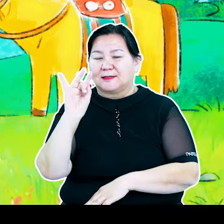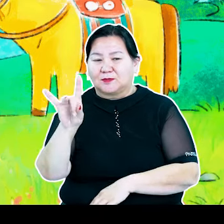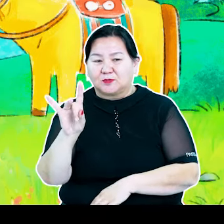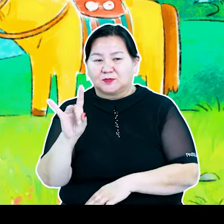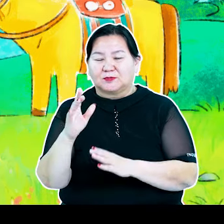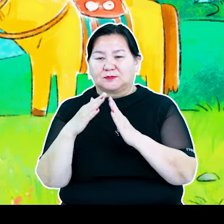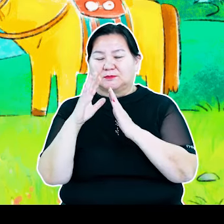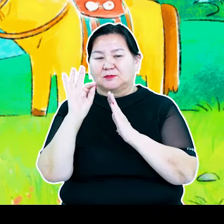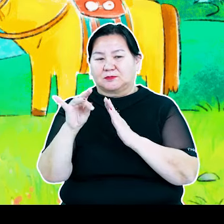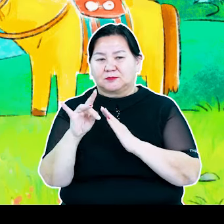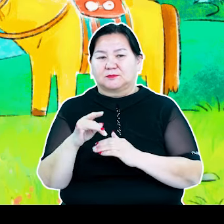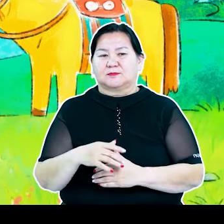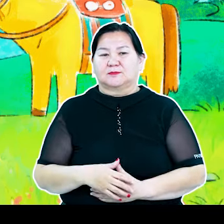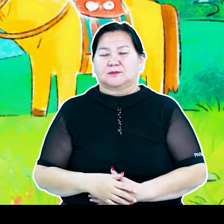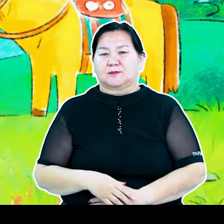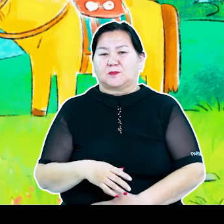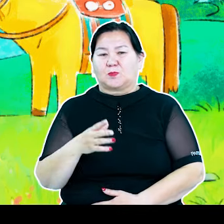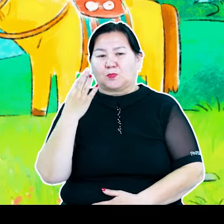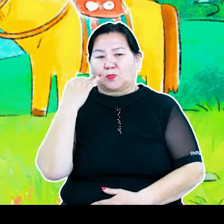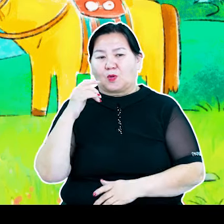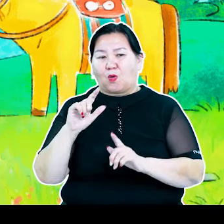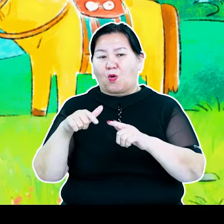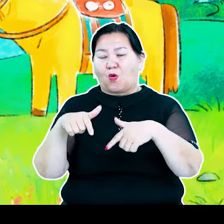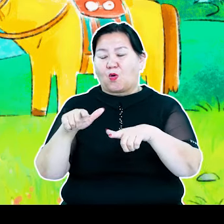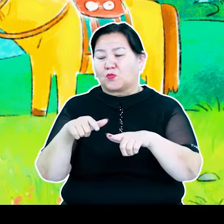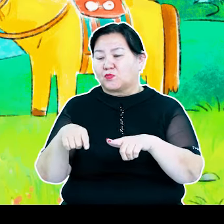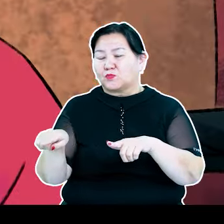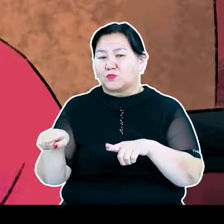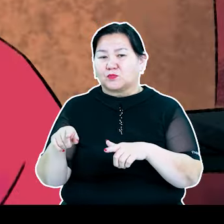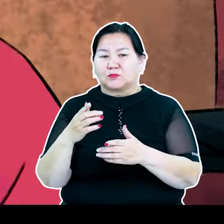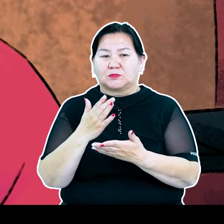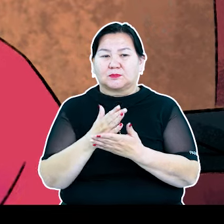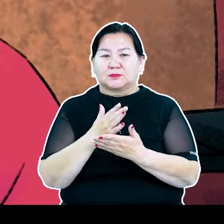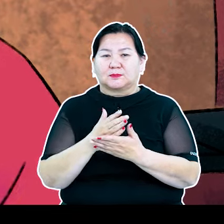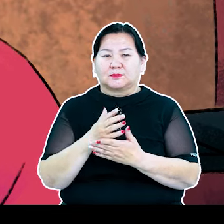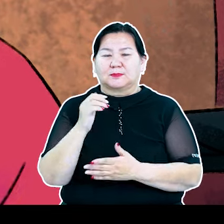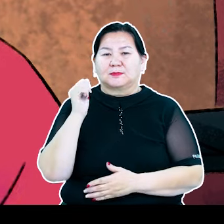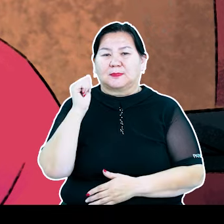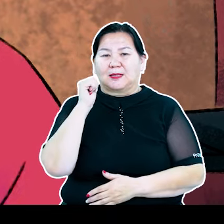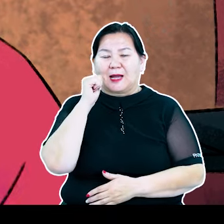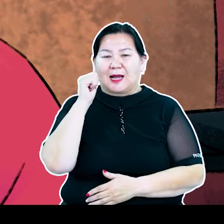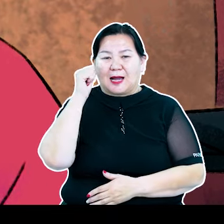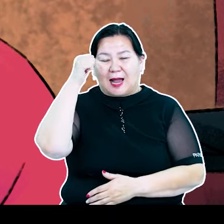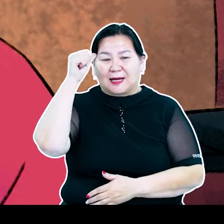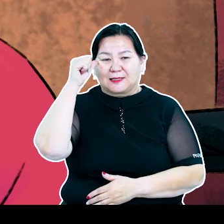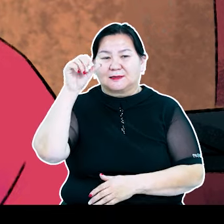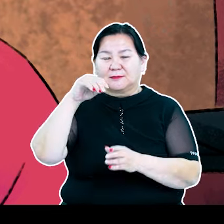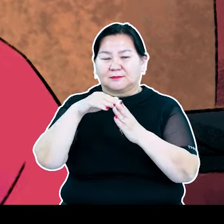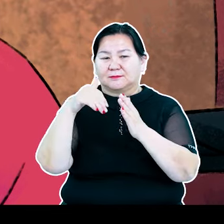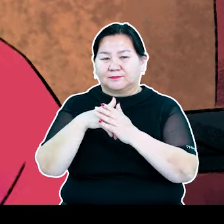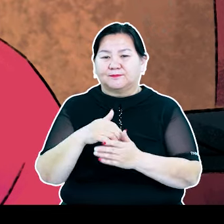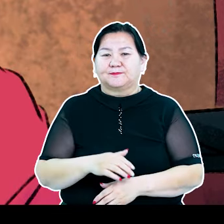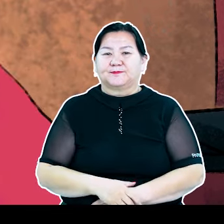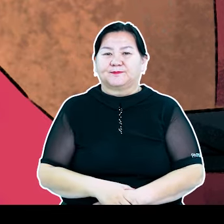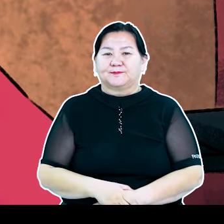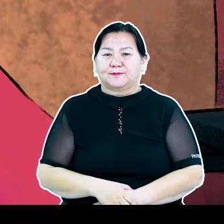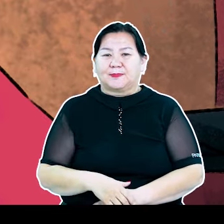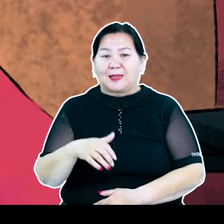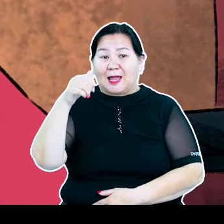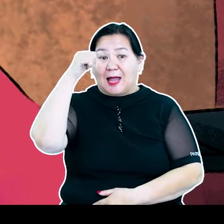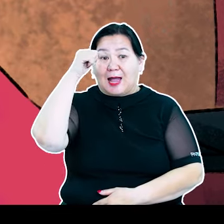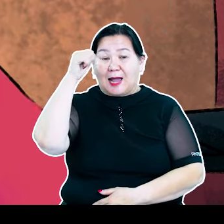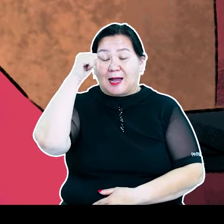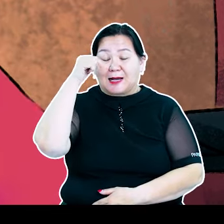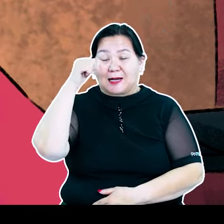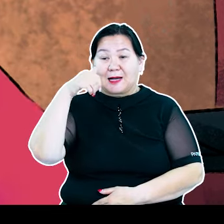орохоор Дольжин Игчийн гэрээс гарцгааж удалгүй голын доор амьдардаг Сүхэ ахын гэрт очицгоолоо. За дүүнэр